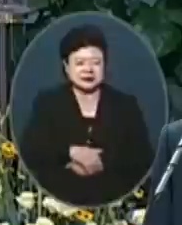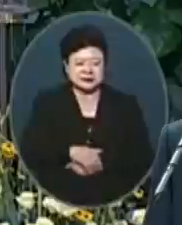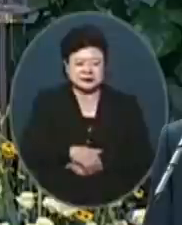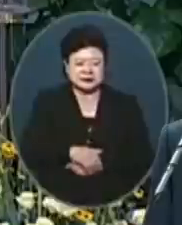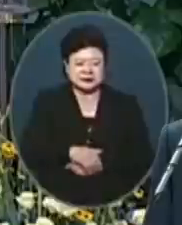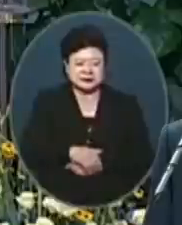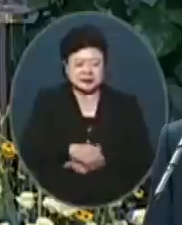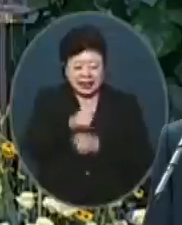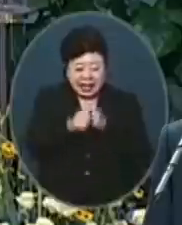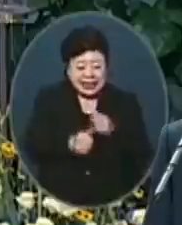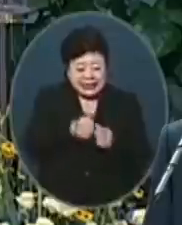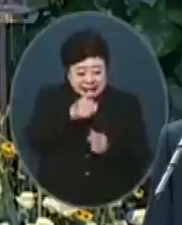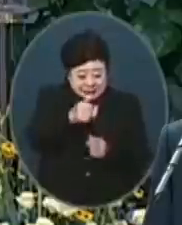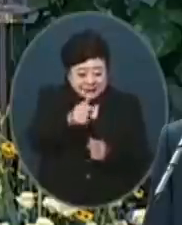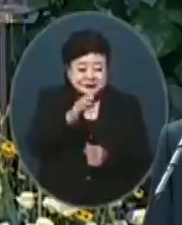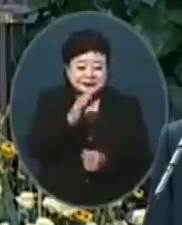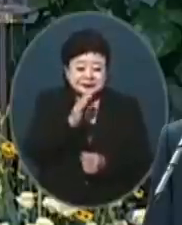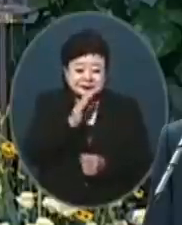하나님과